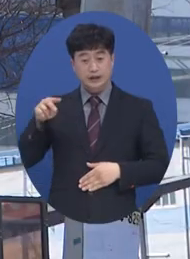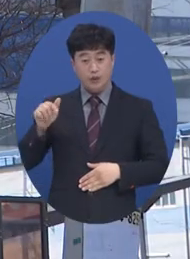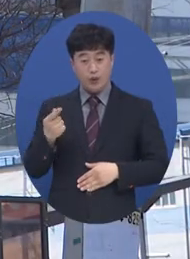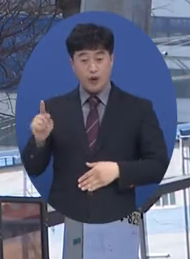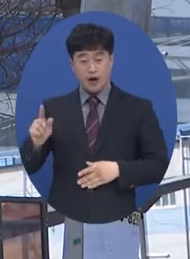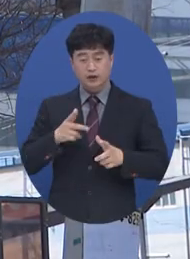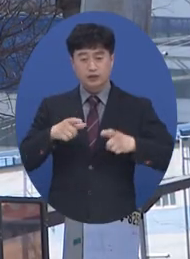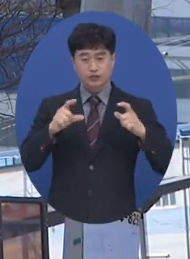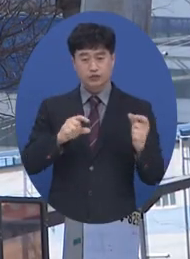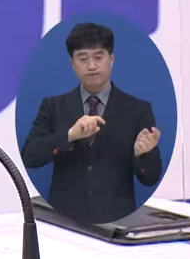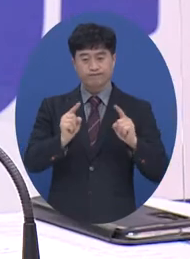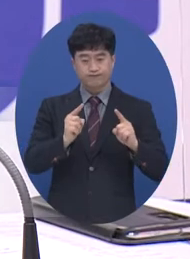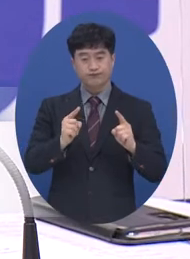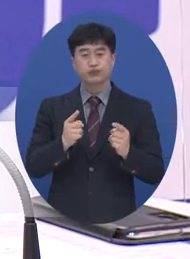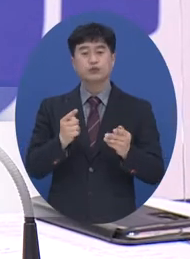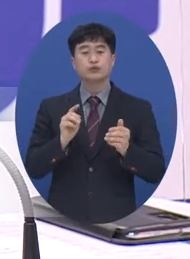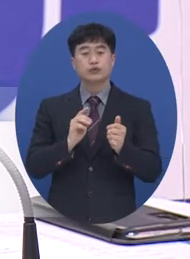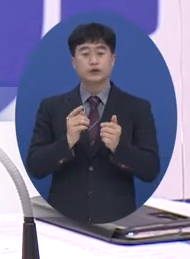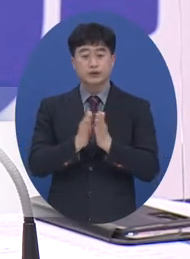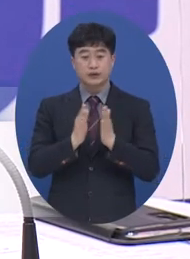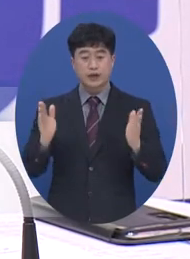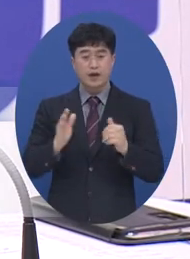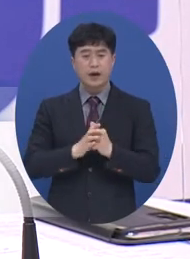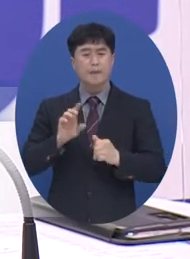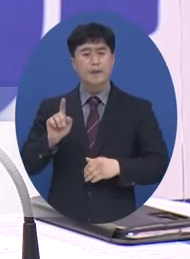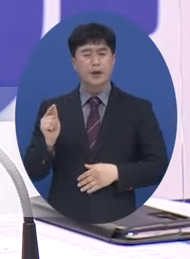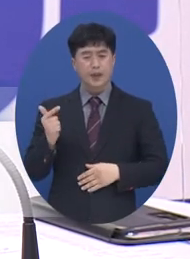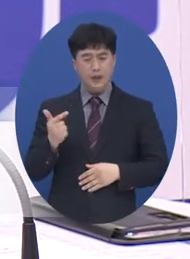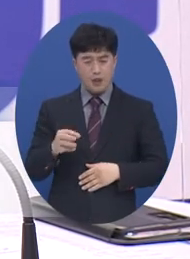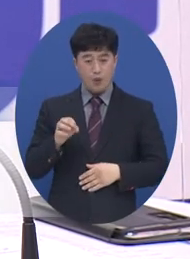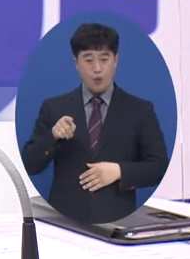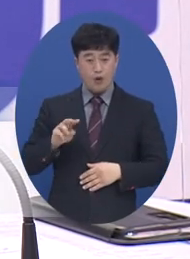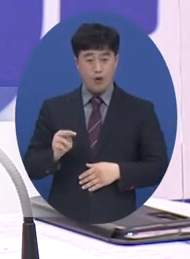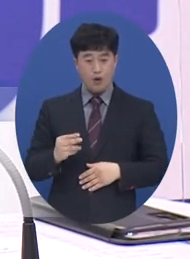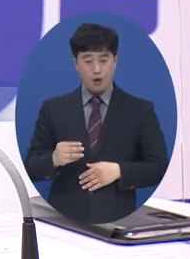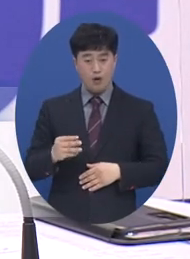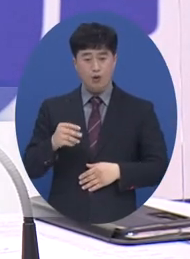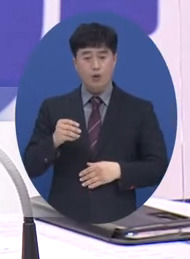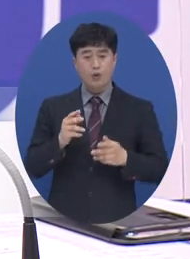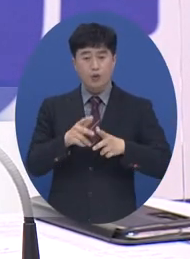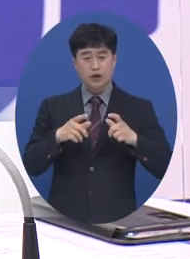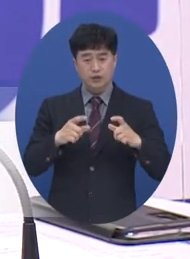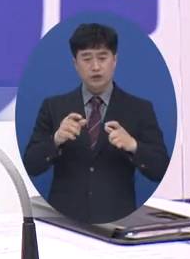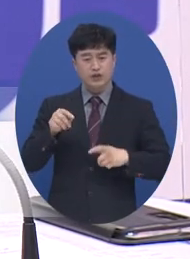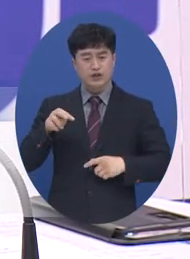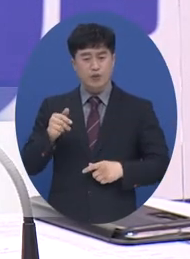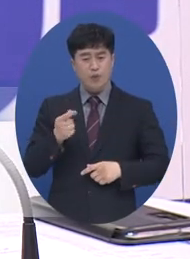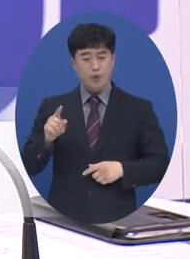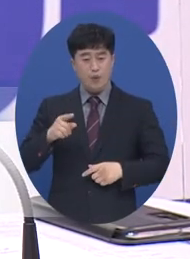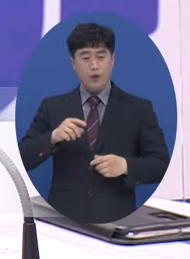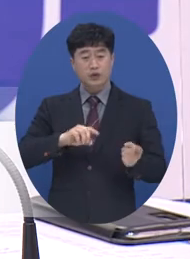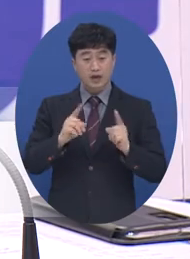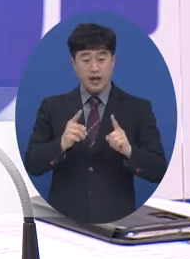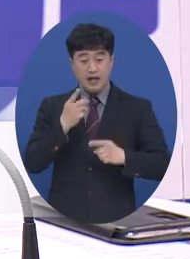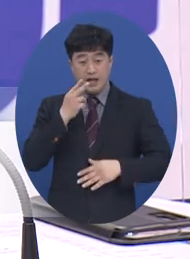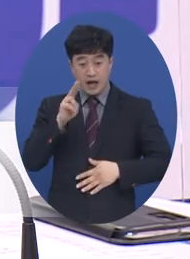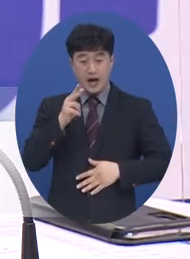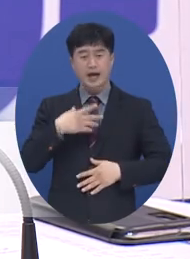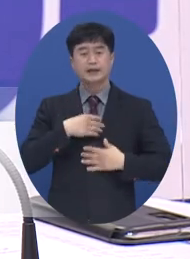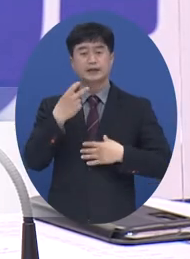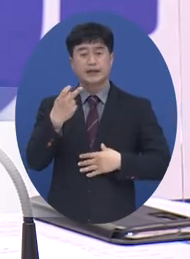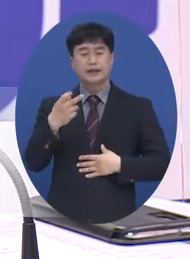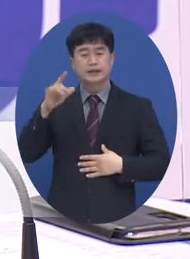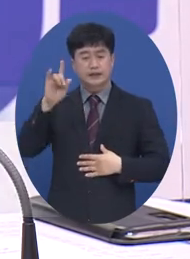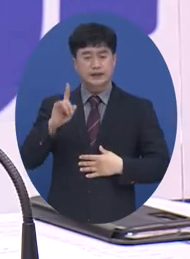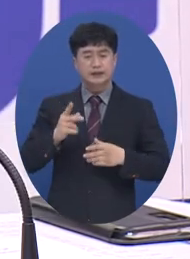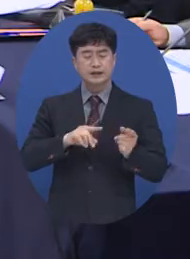살리기에 나섰습니다. 반월공단, 시화공단이 살아야 안산과 심이 산다, 이런 큰